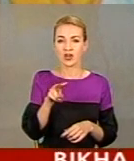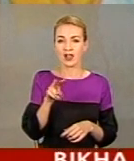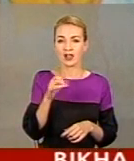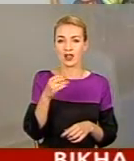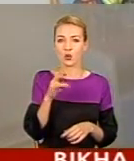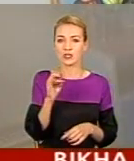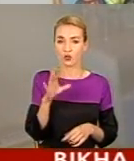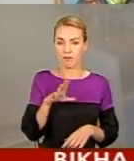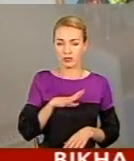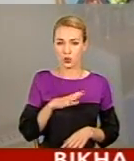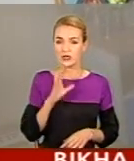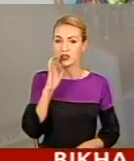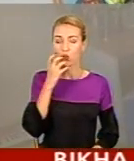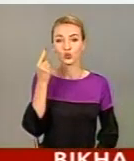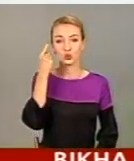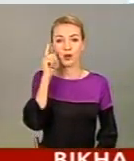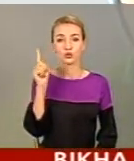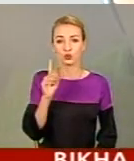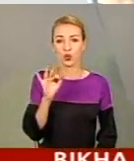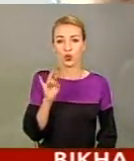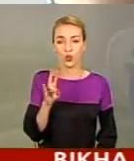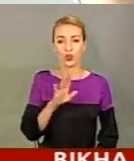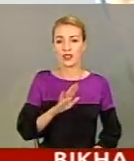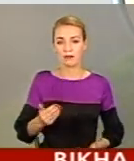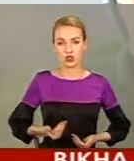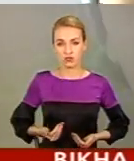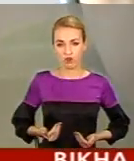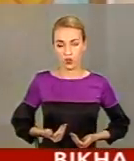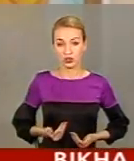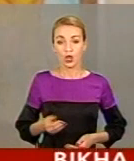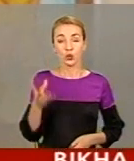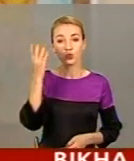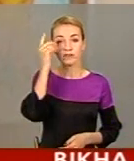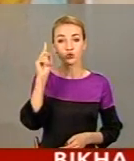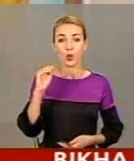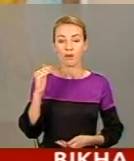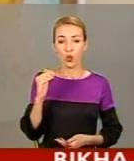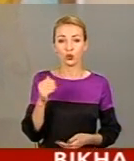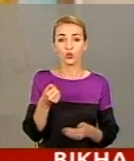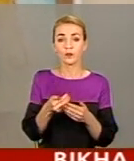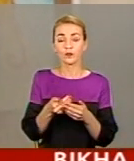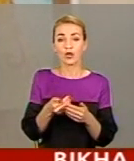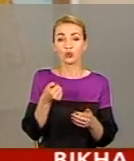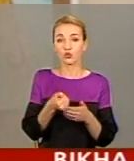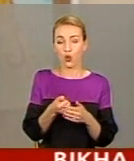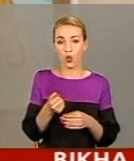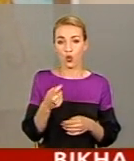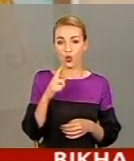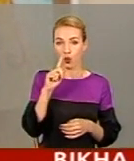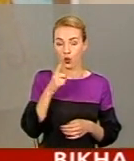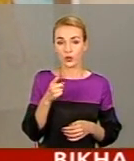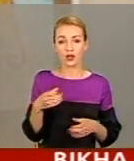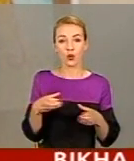лейкоцитів у нього було. І серйозно ми думали, що він, в общем, не переживе. Учитывая, що ребенок до года і група високого